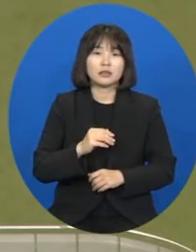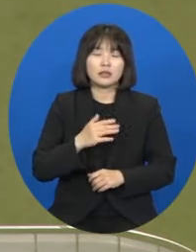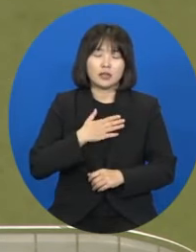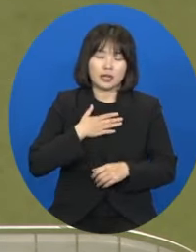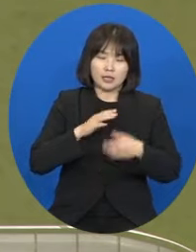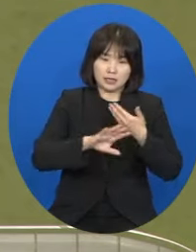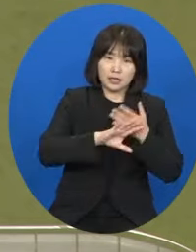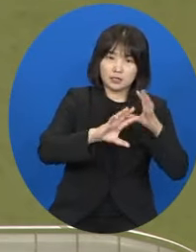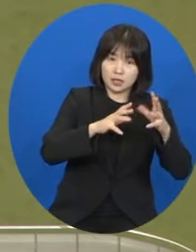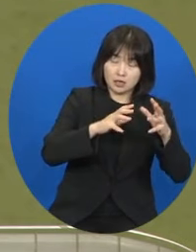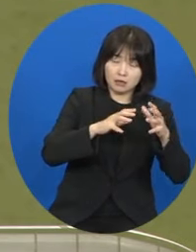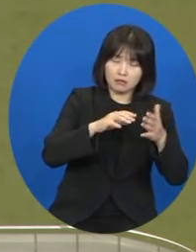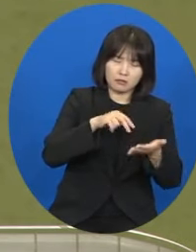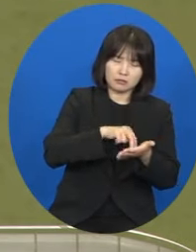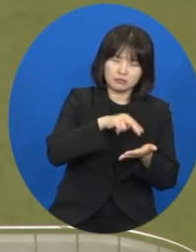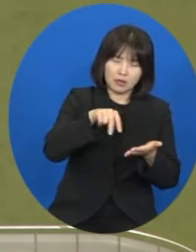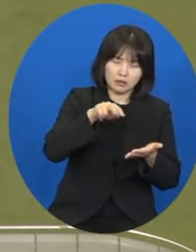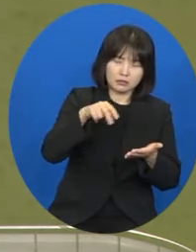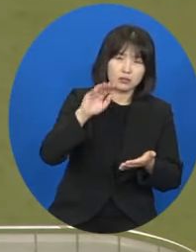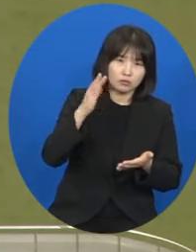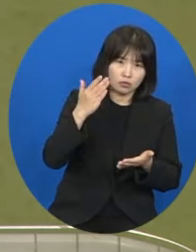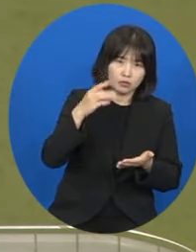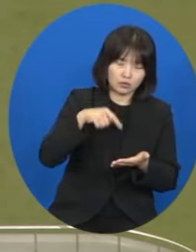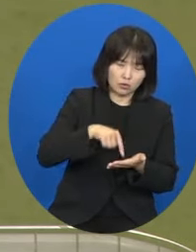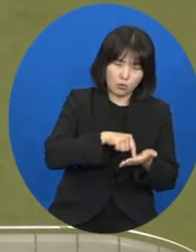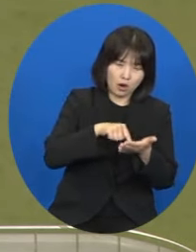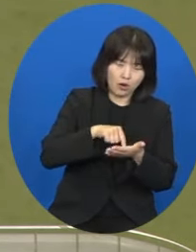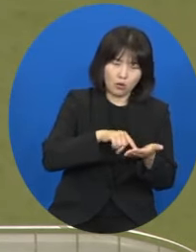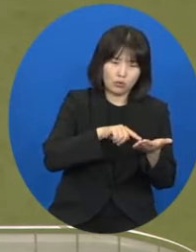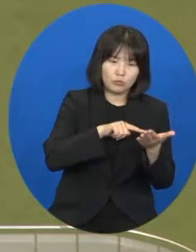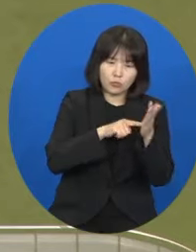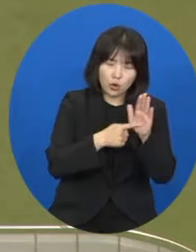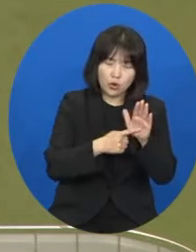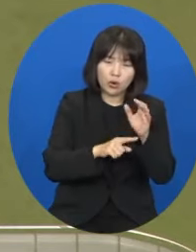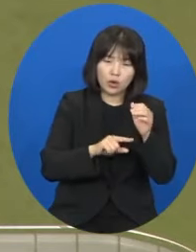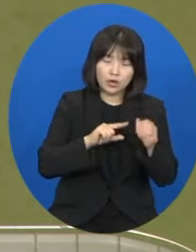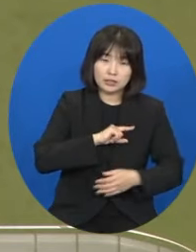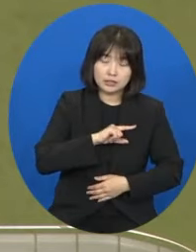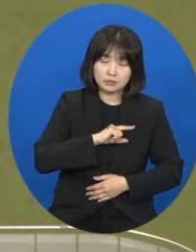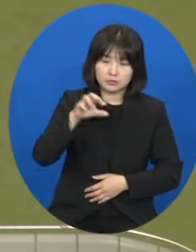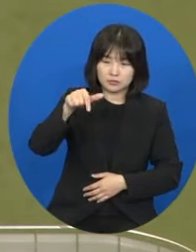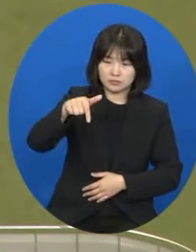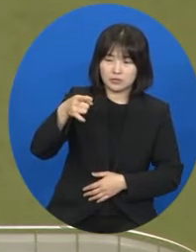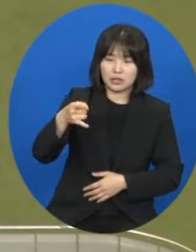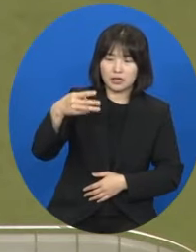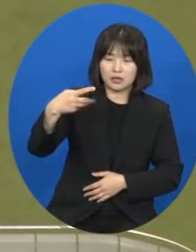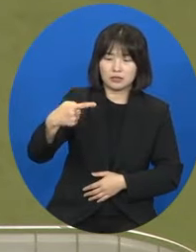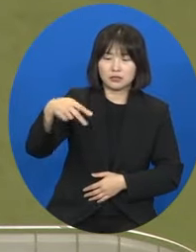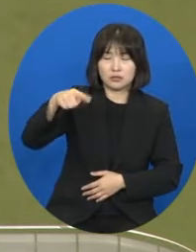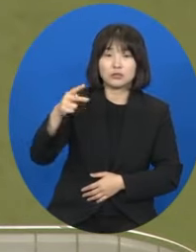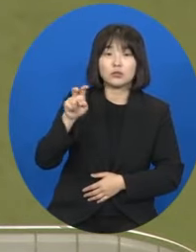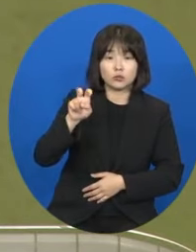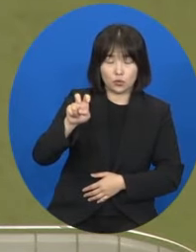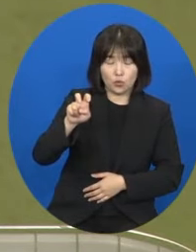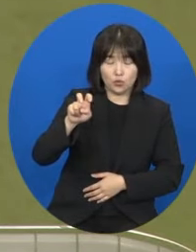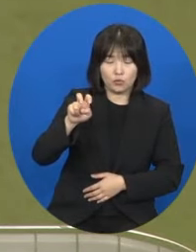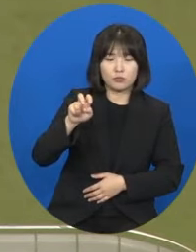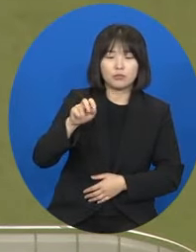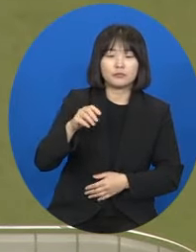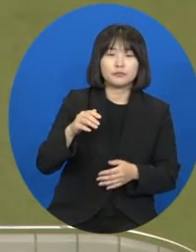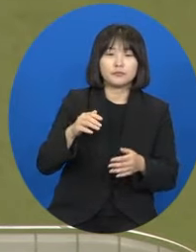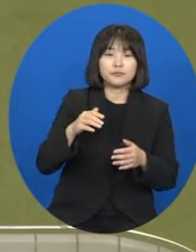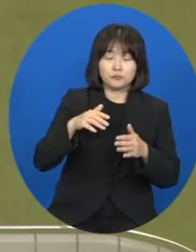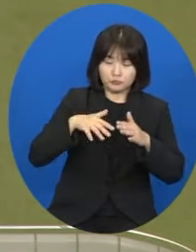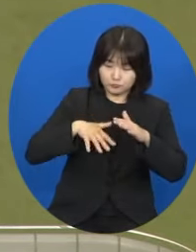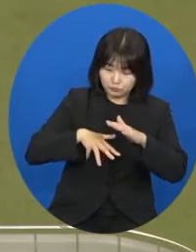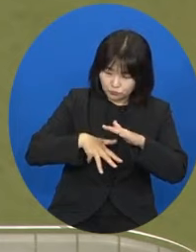나라에서 나그네가 되었다. 그 외로움을 표현한 이름이 게르솜이에요. 그런데 출애굽 이후에 바로의 칼에 의해서